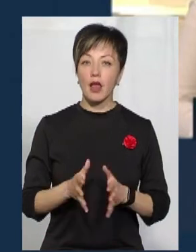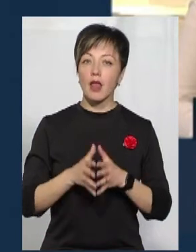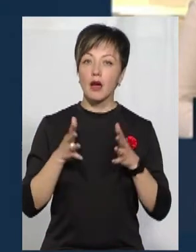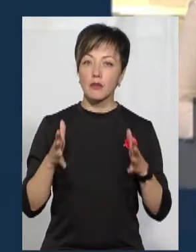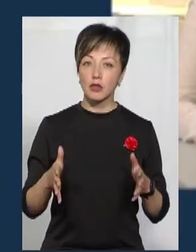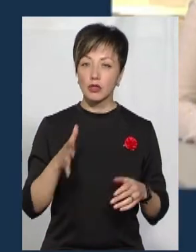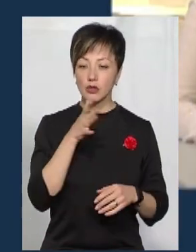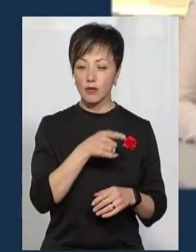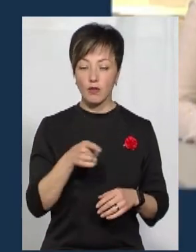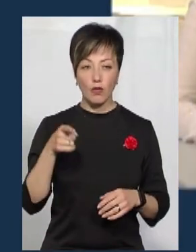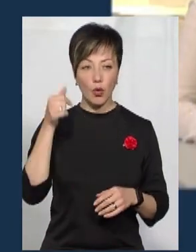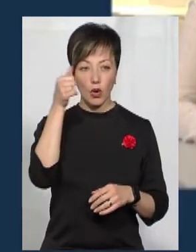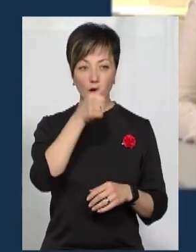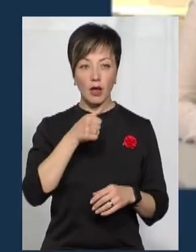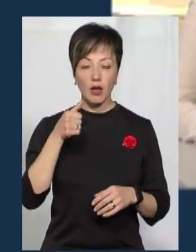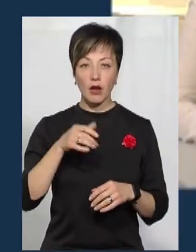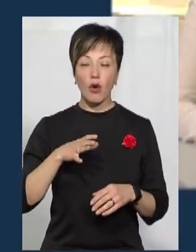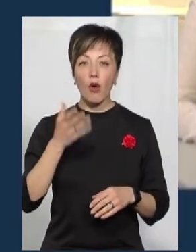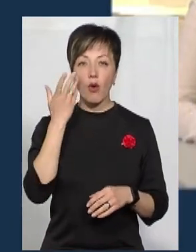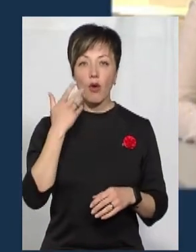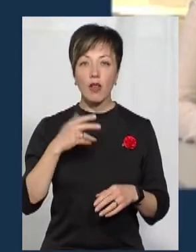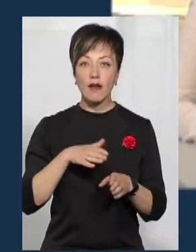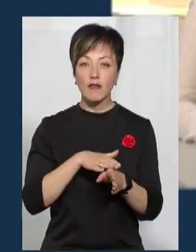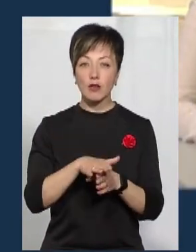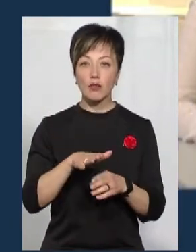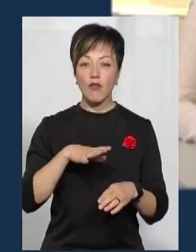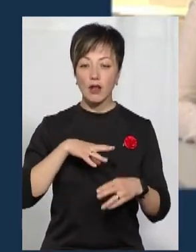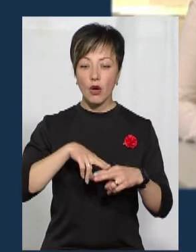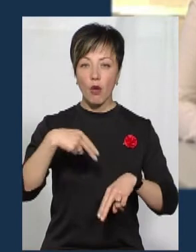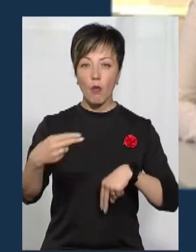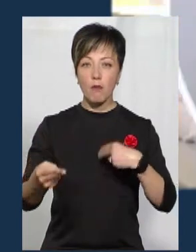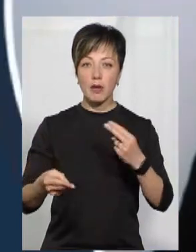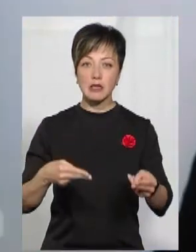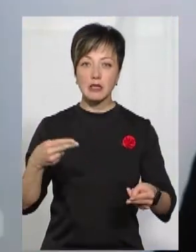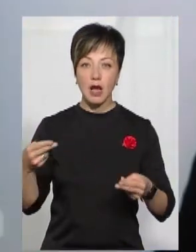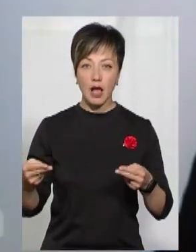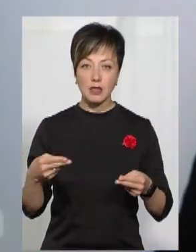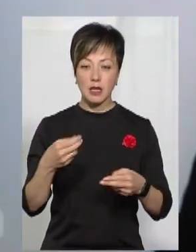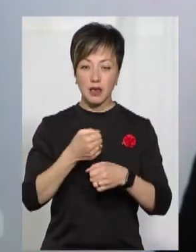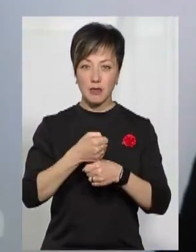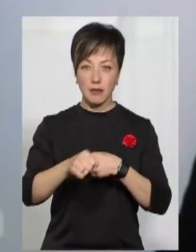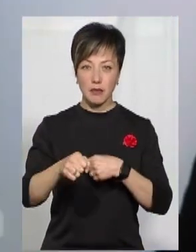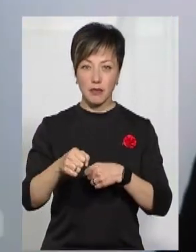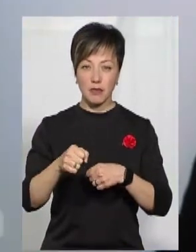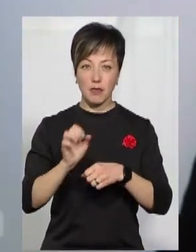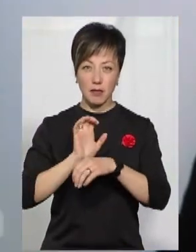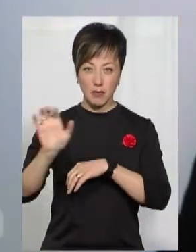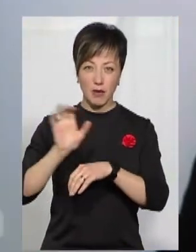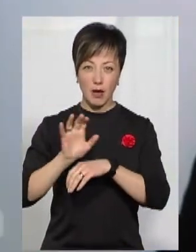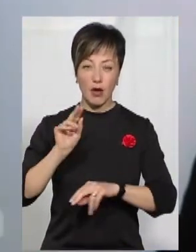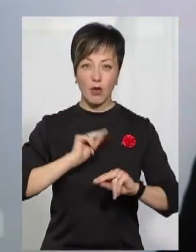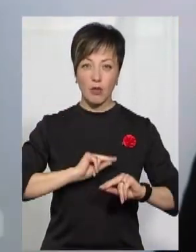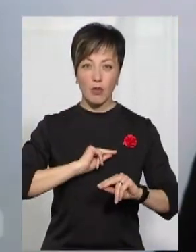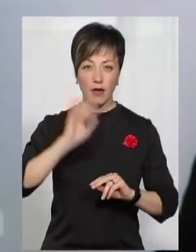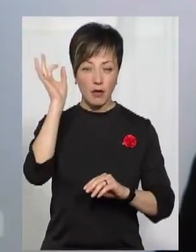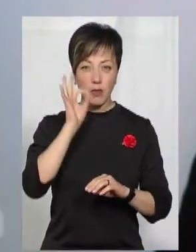в роки, коли відбувалися компенсації остарбайтерам, і в основному тоді зверталися усі